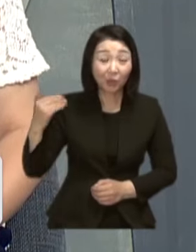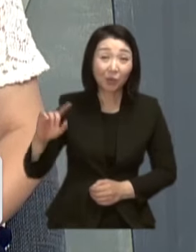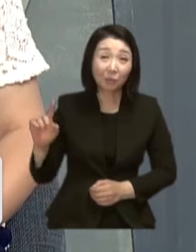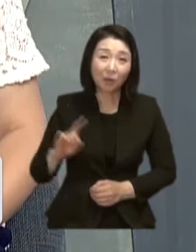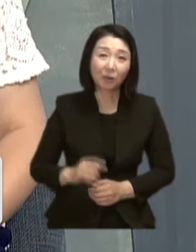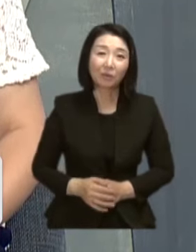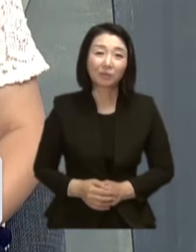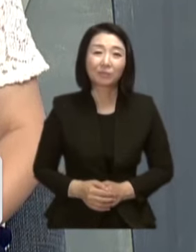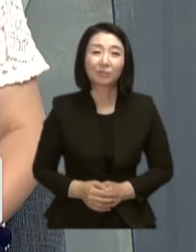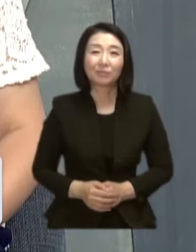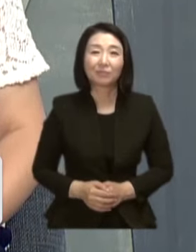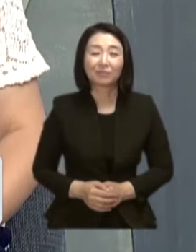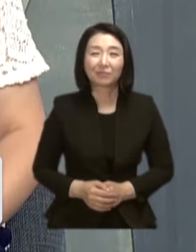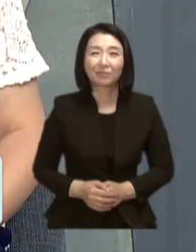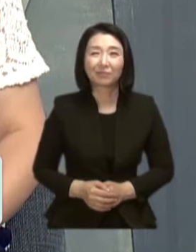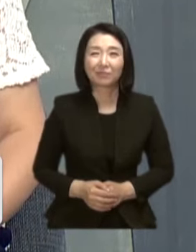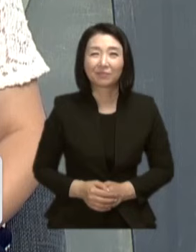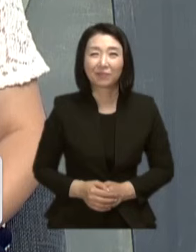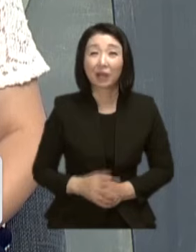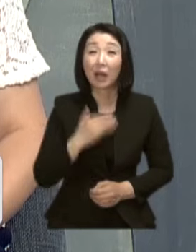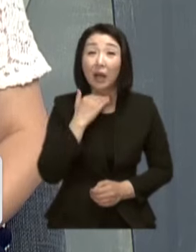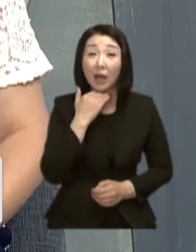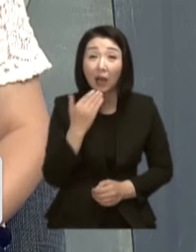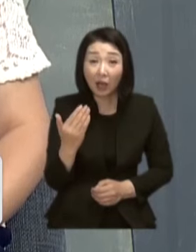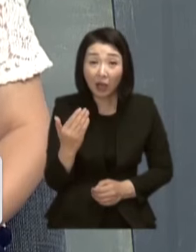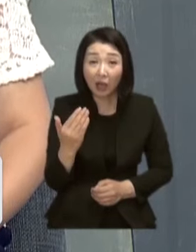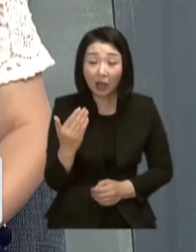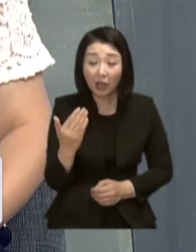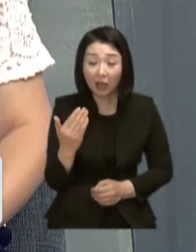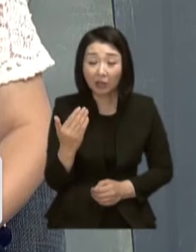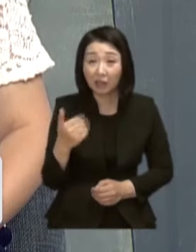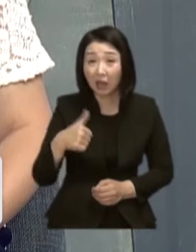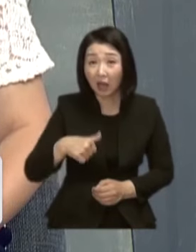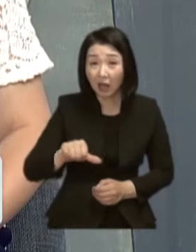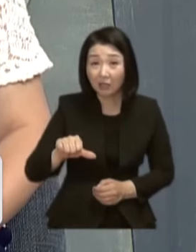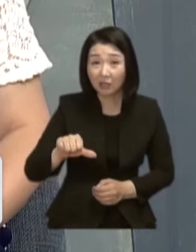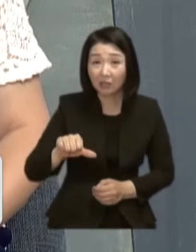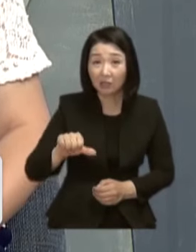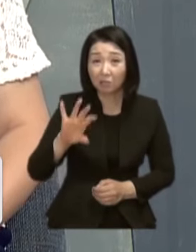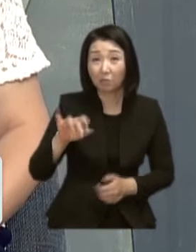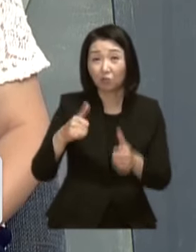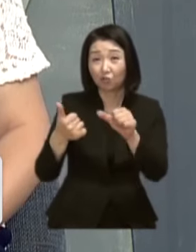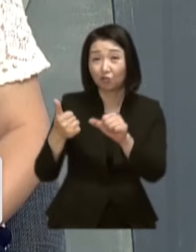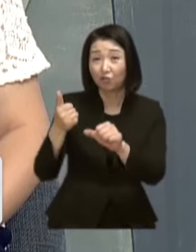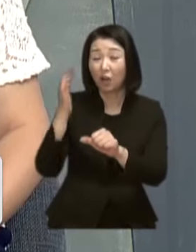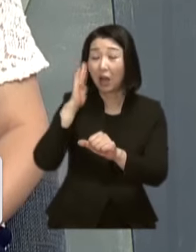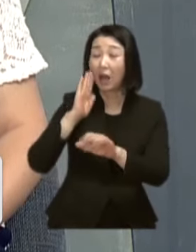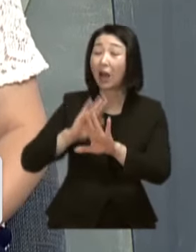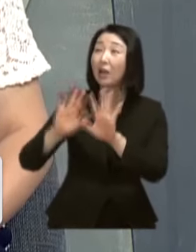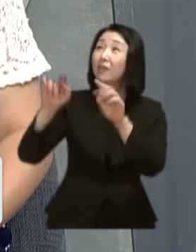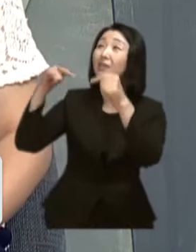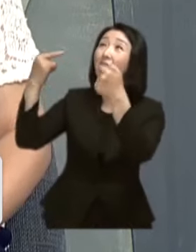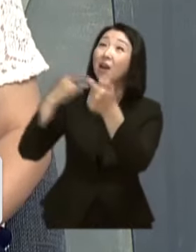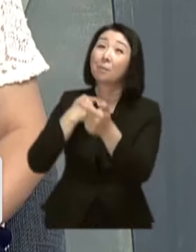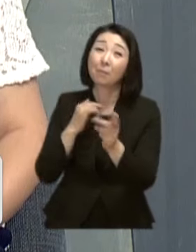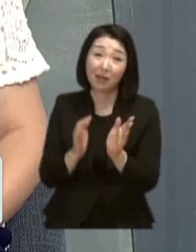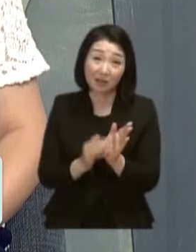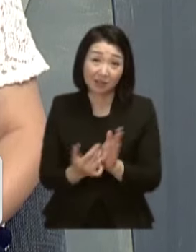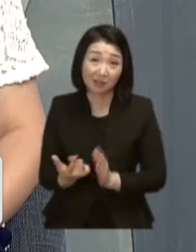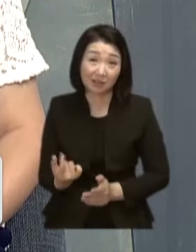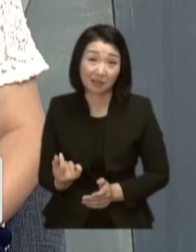얘기를 좀 드려서 죄송한데 9살 된 네. 아드님이 먼저 하늘나라로 가셨다는 네. 이야기 들었습니다.